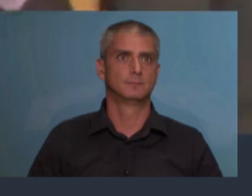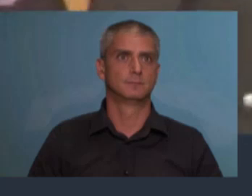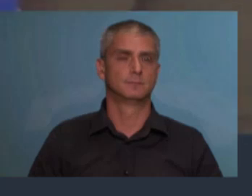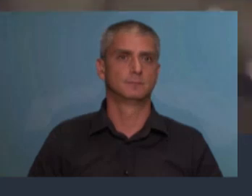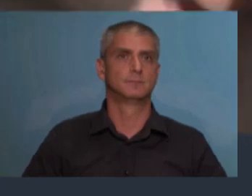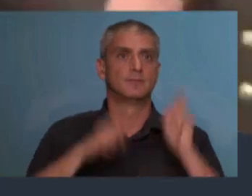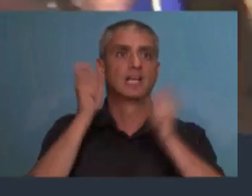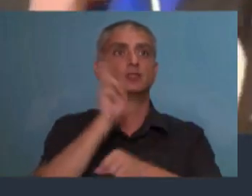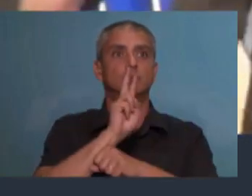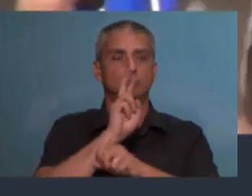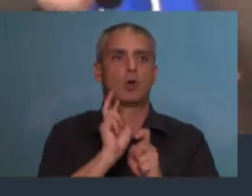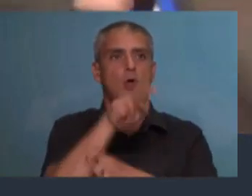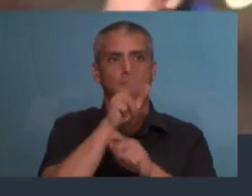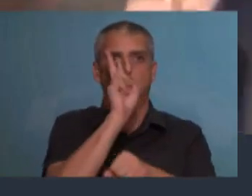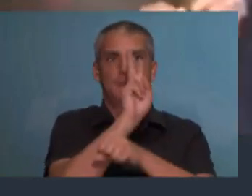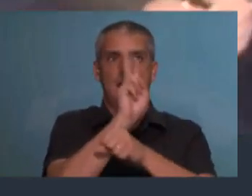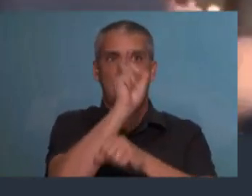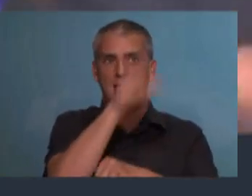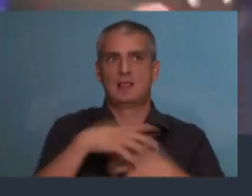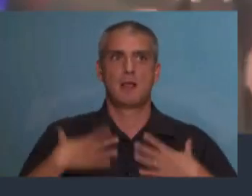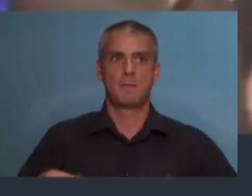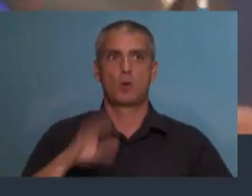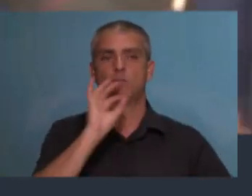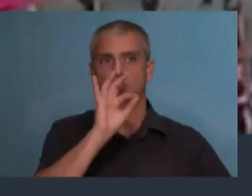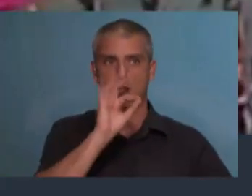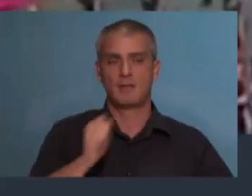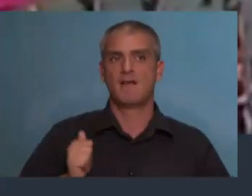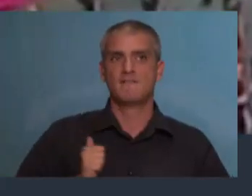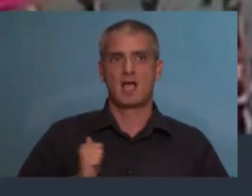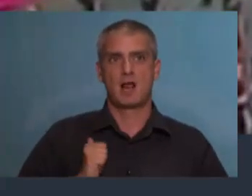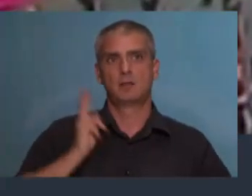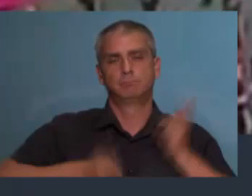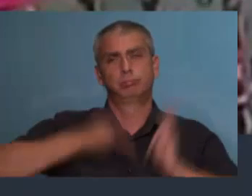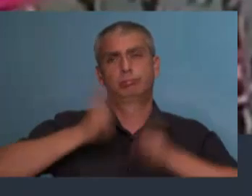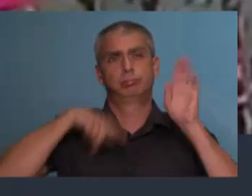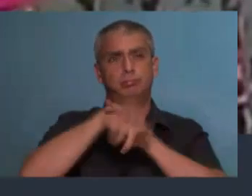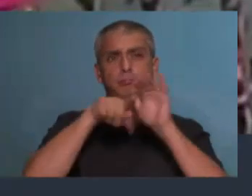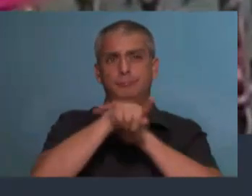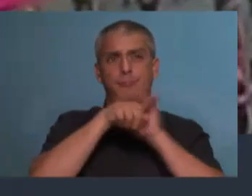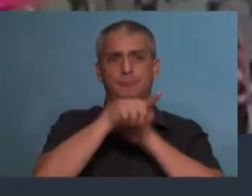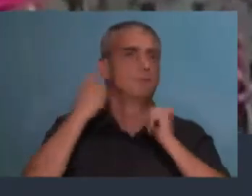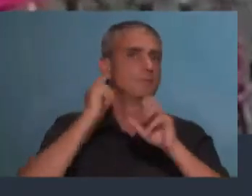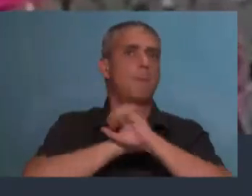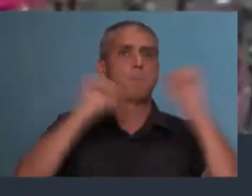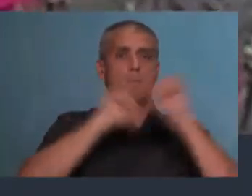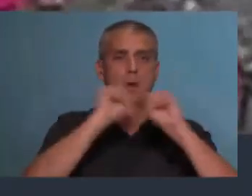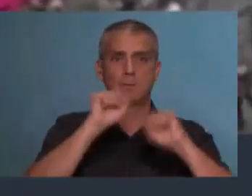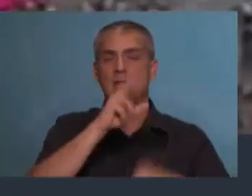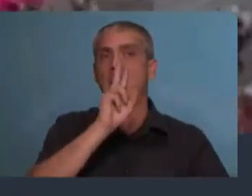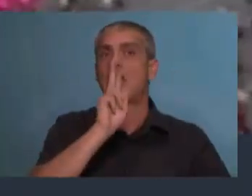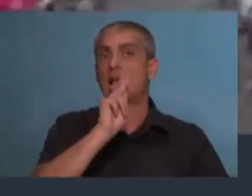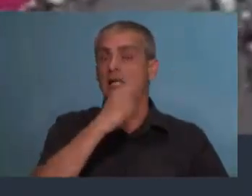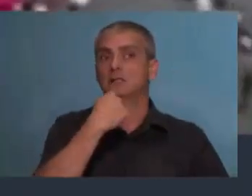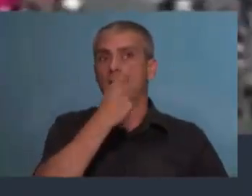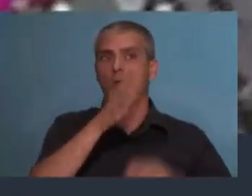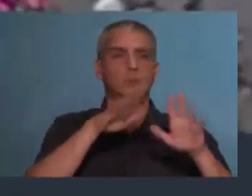אנשי המשמר קופצים להגן על מדורו בגופם, והחיילים נסים על נפשם לכל הפיצוצים. בקרקס דיווחו אנשי הממשלה